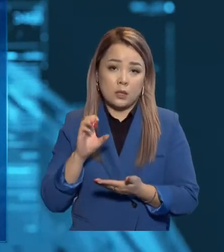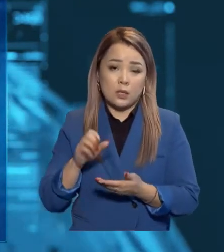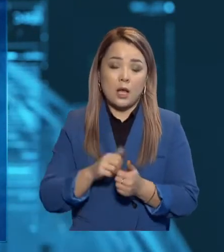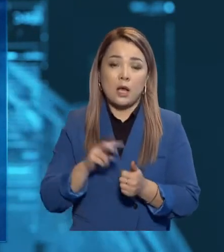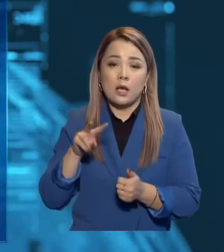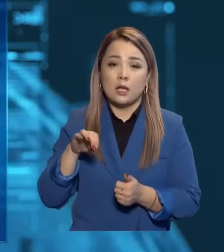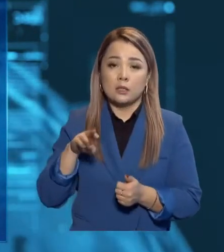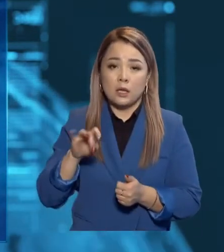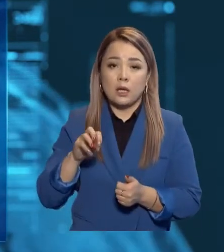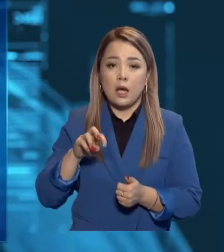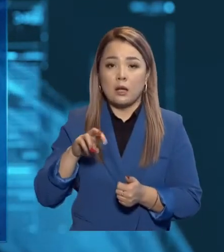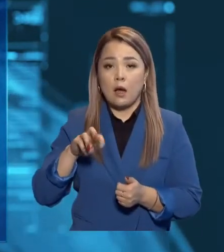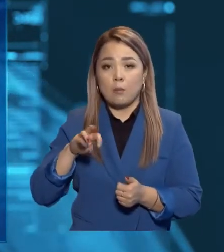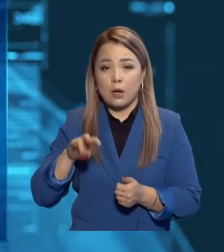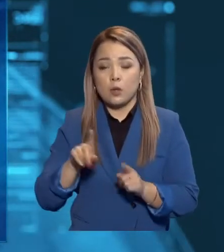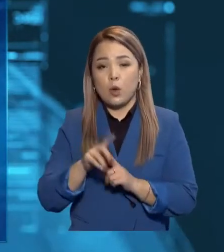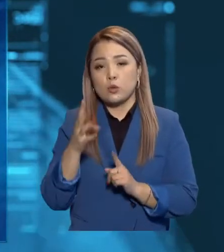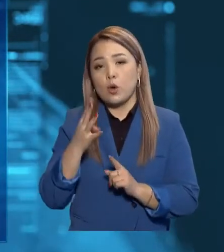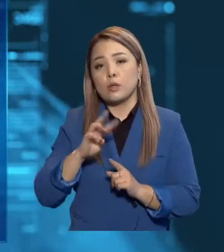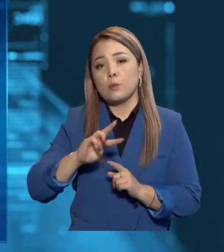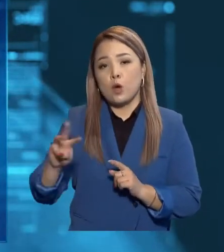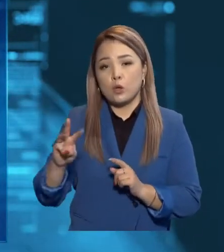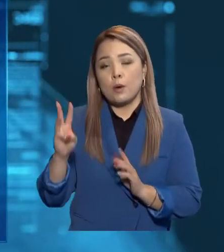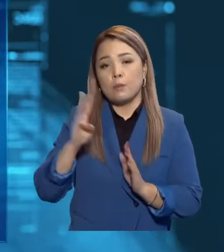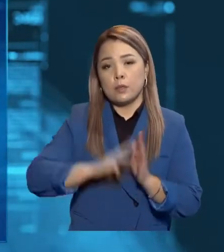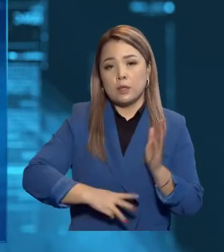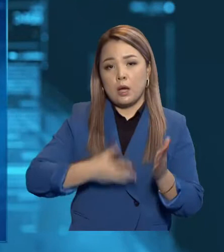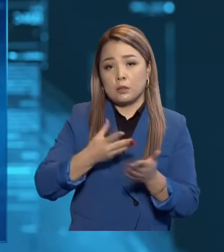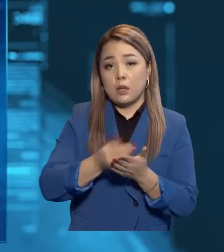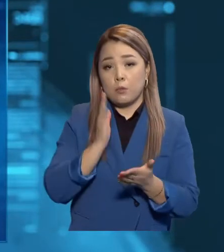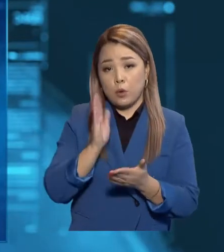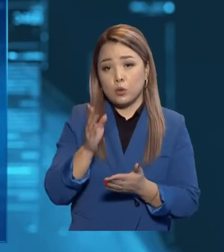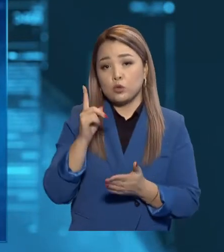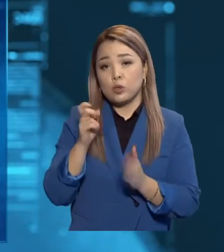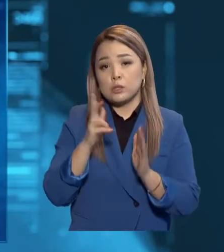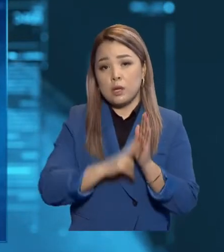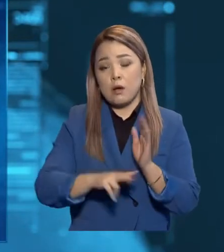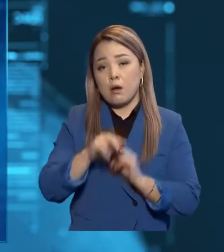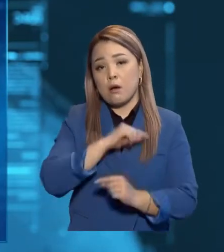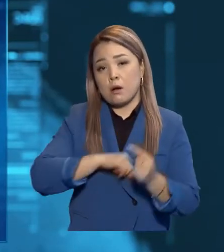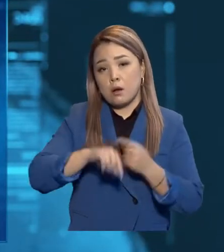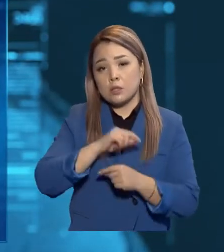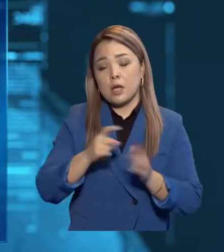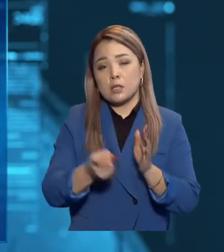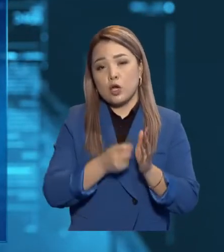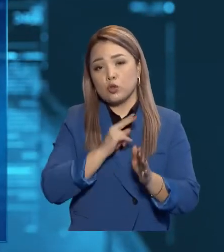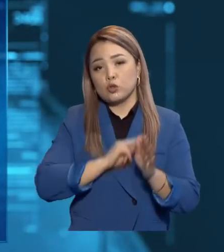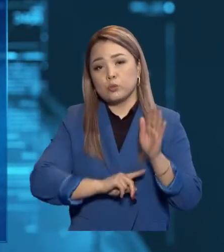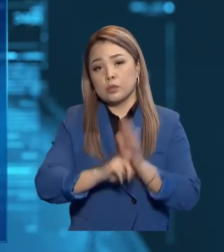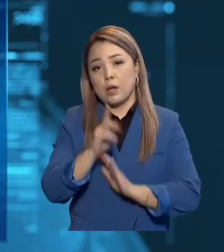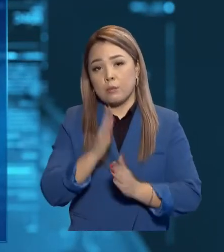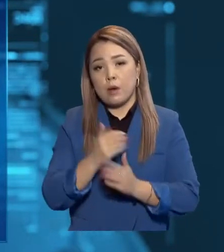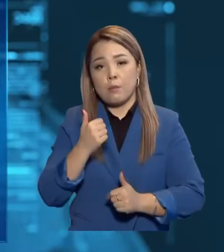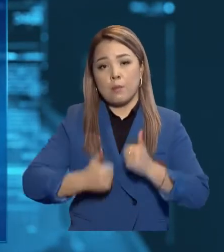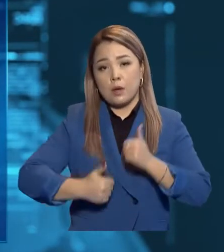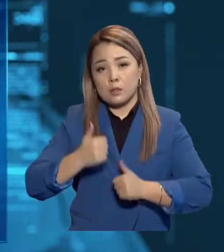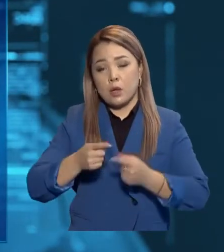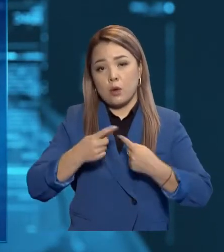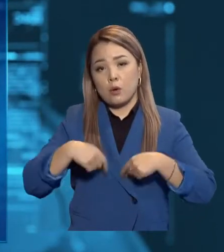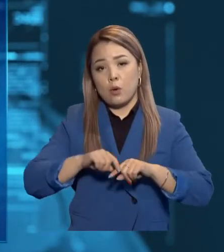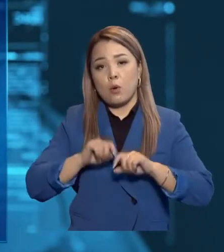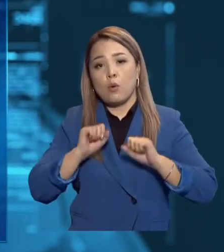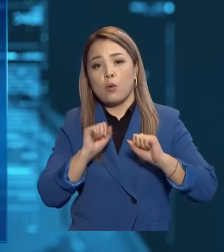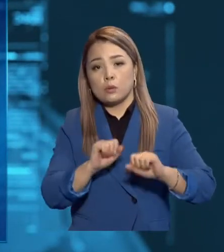мен Еламан серіктестігі 4 миллион теңге айыппұл арқалады. Жалпы 180 кәсіпкерге қатысты тергеу басталды. Бәсекелестікті қорғау және